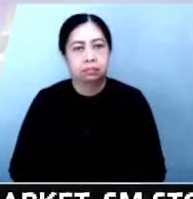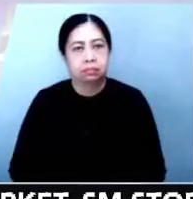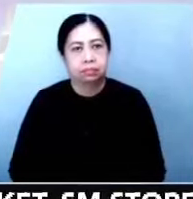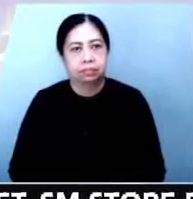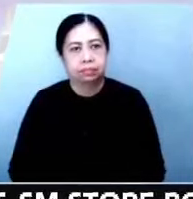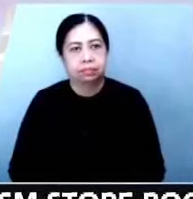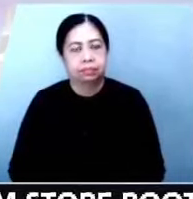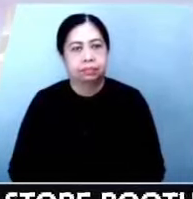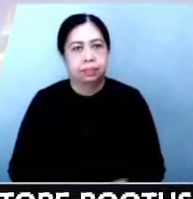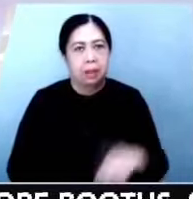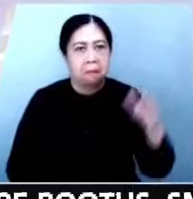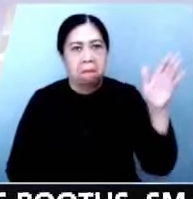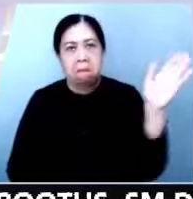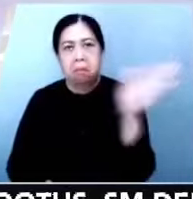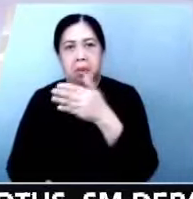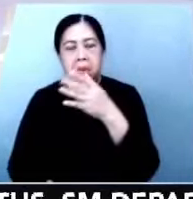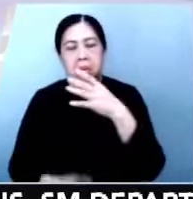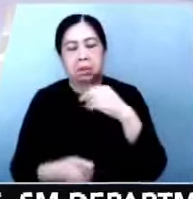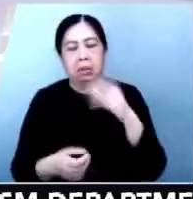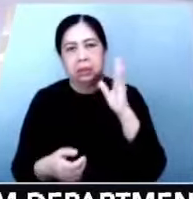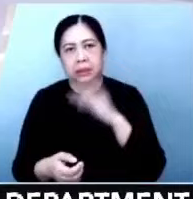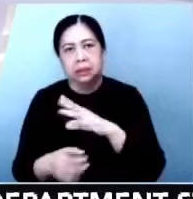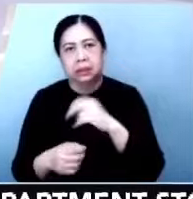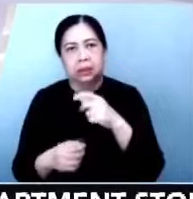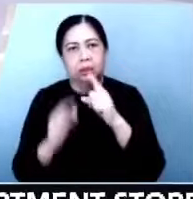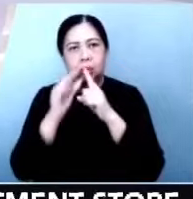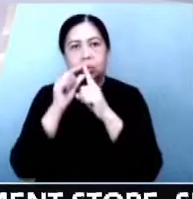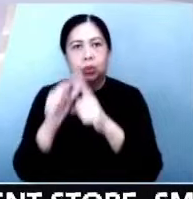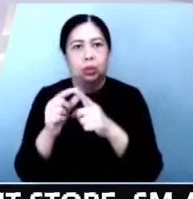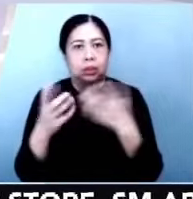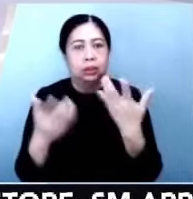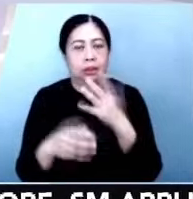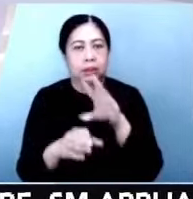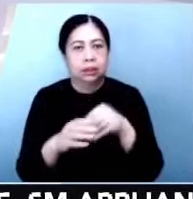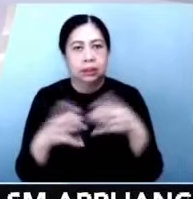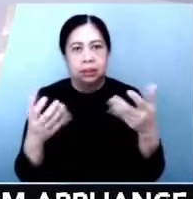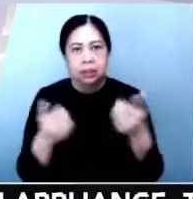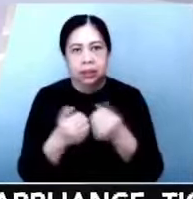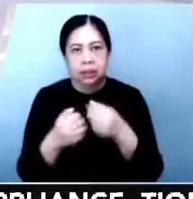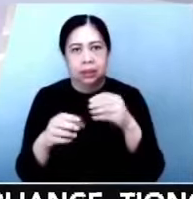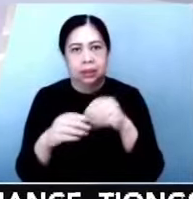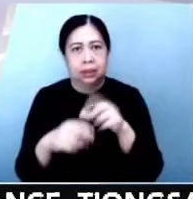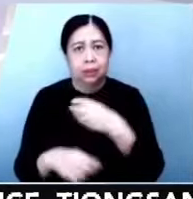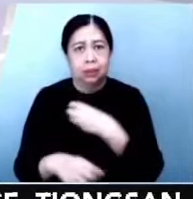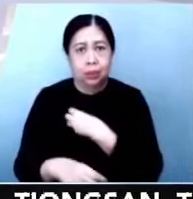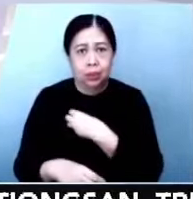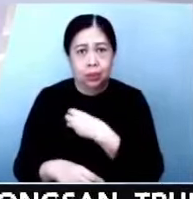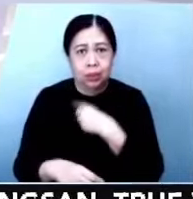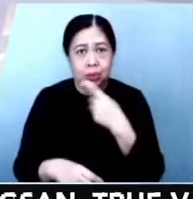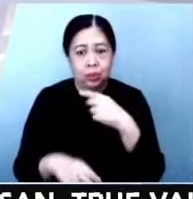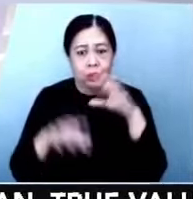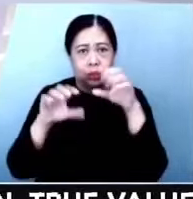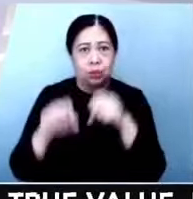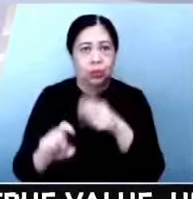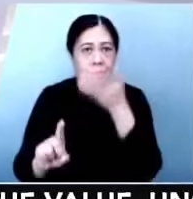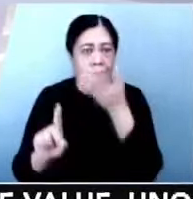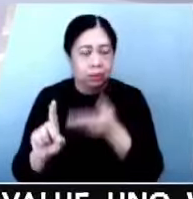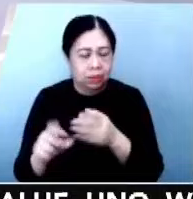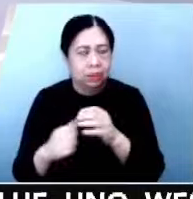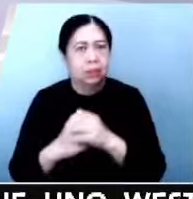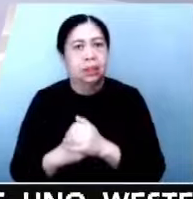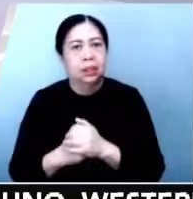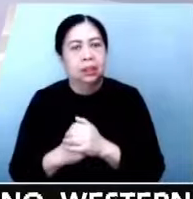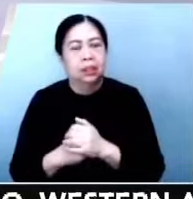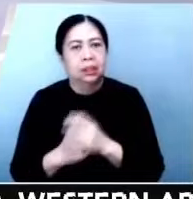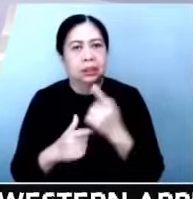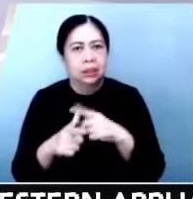Sinampal at minura ng isang babaeng nasangkot sa aksidente sa Cavite ang isang pulis na humuhuli sa kanya. Bukod dyan, sinipa pa